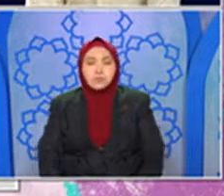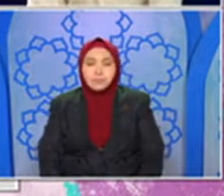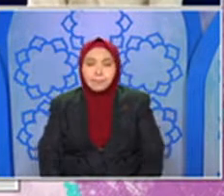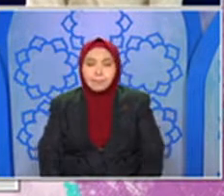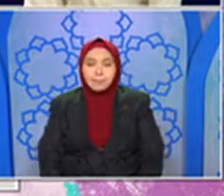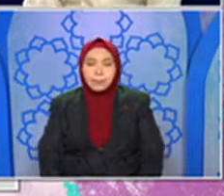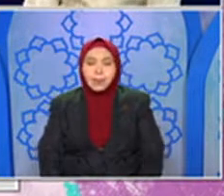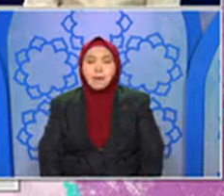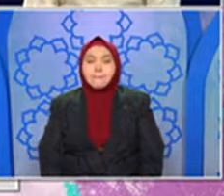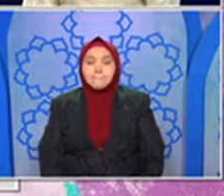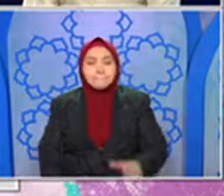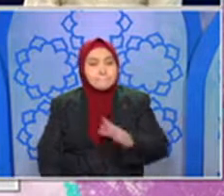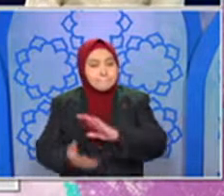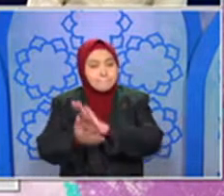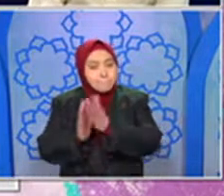ما